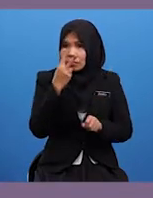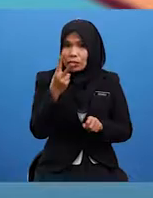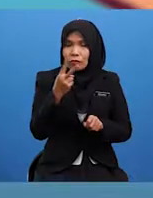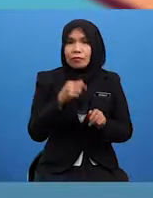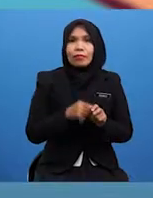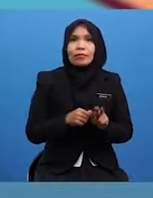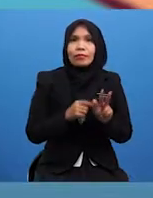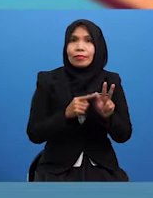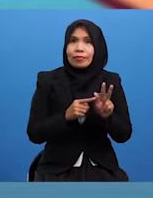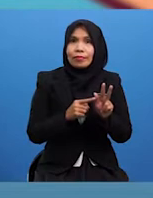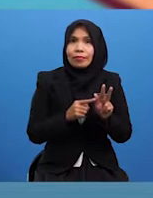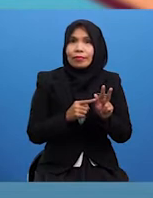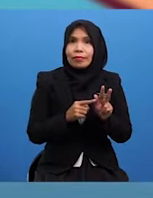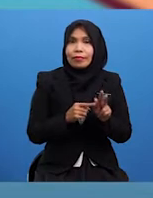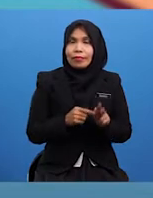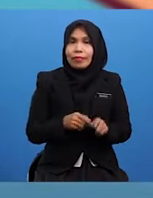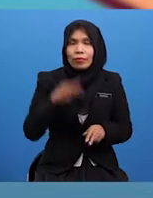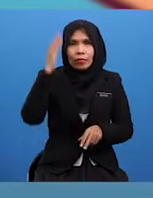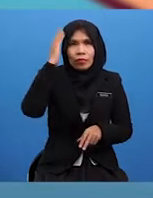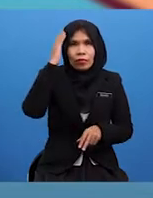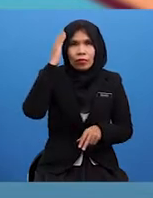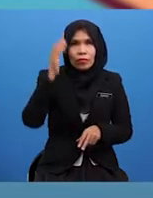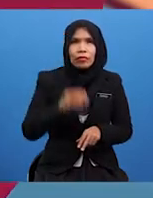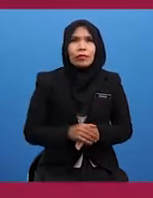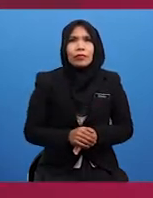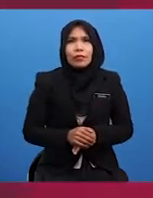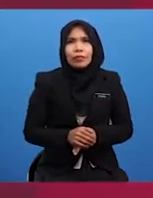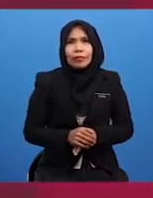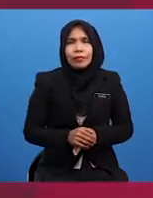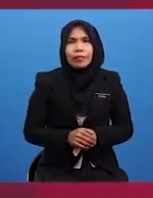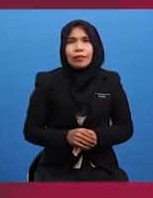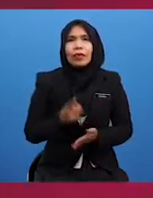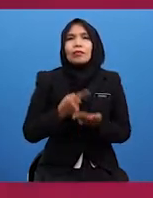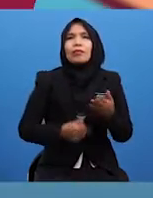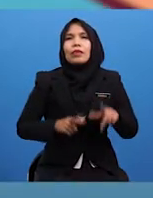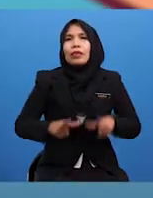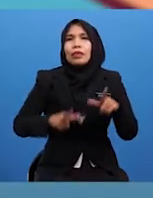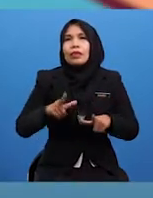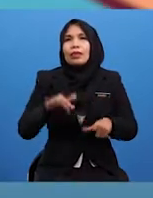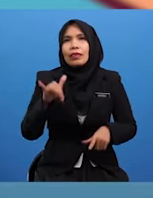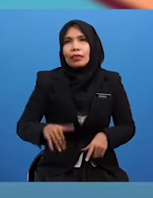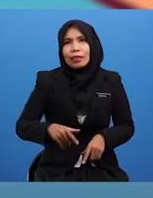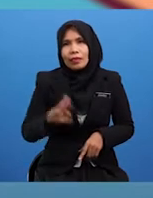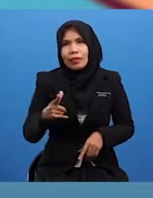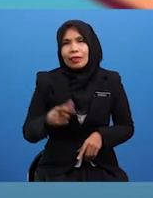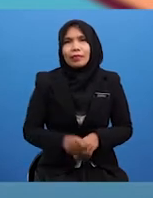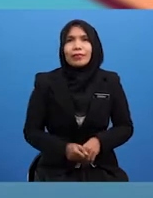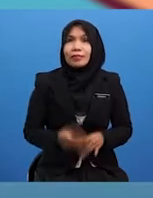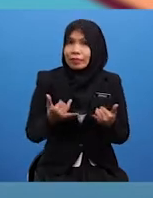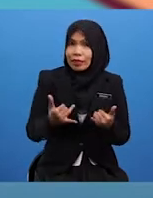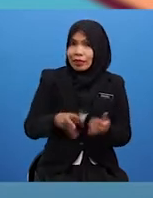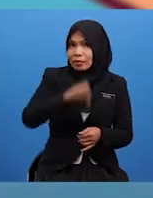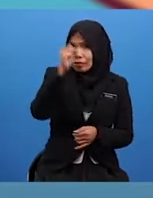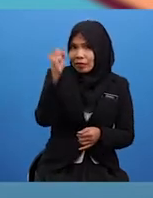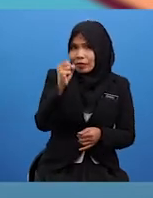menggunakannya. Cuba kamu fikirkan langkah-langkah yang lain. Sekarang, masa untuk kuis.